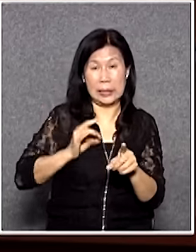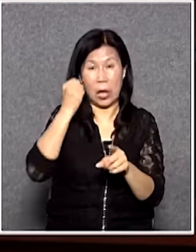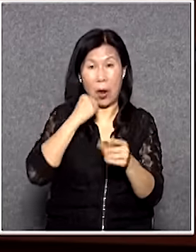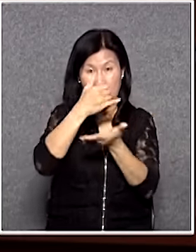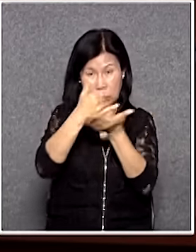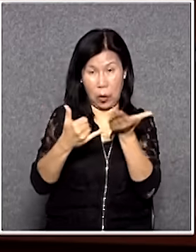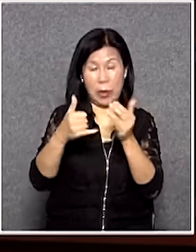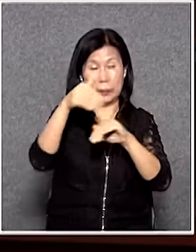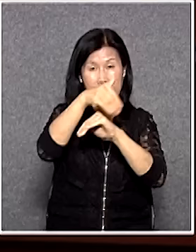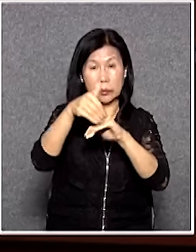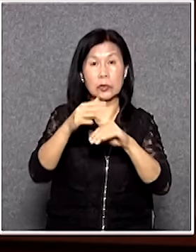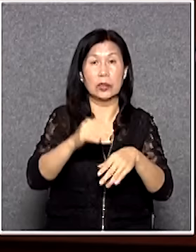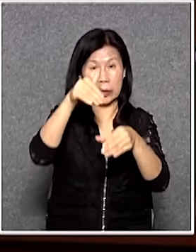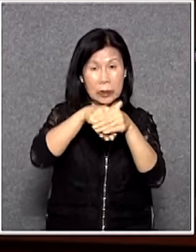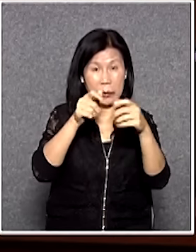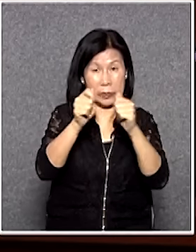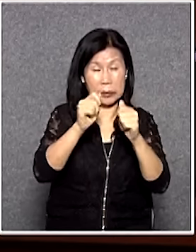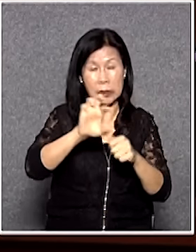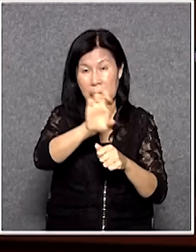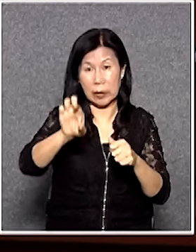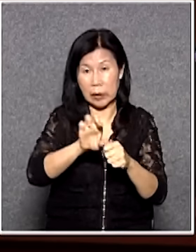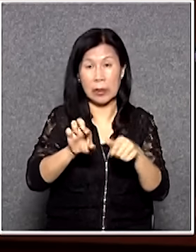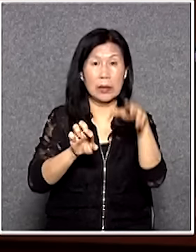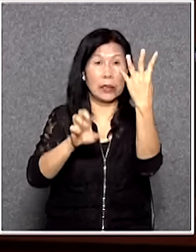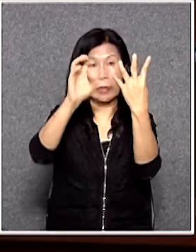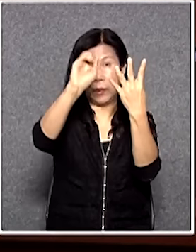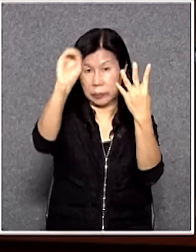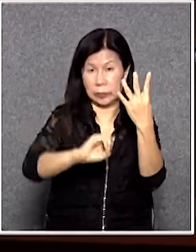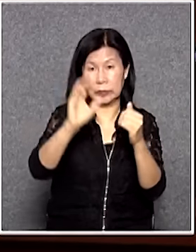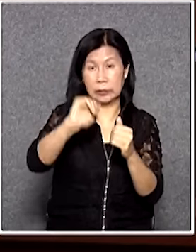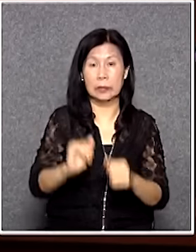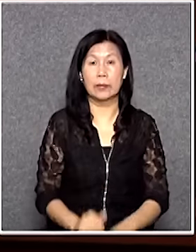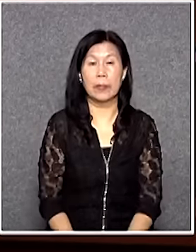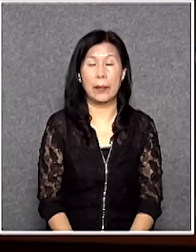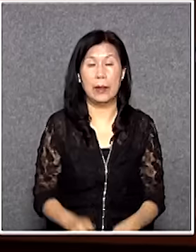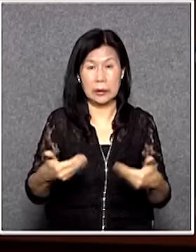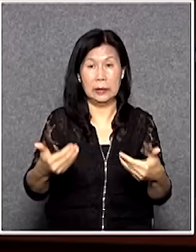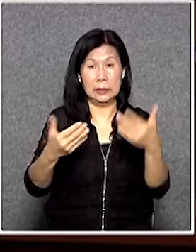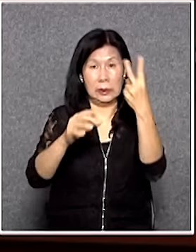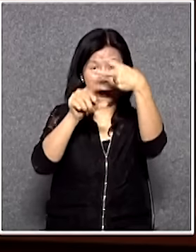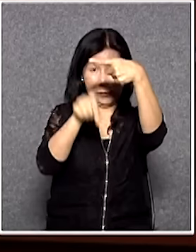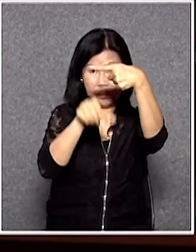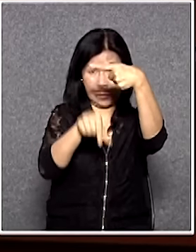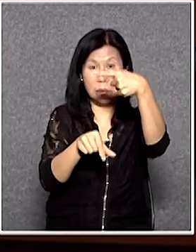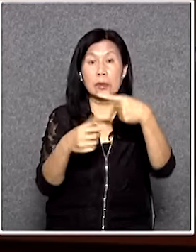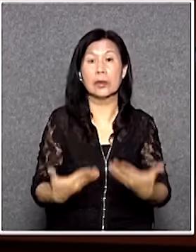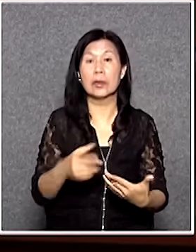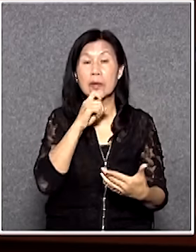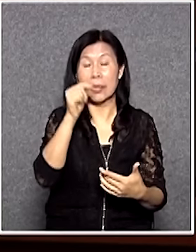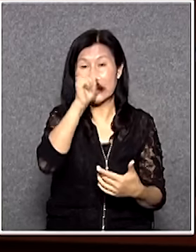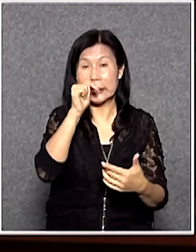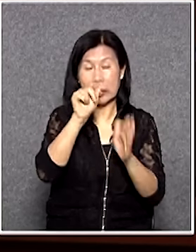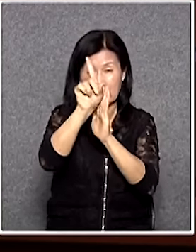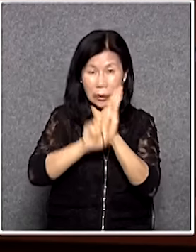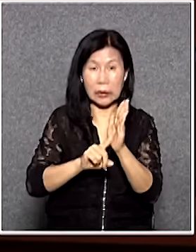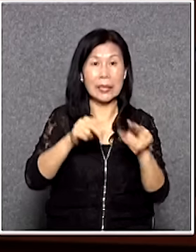下，股票资产平均只是占四成。以今年的一月为例，油价大跌，中